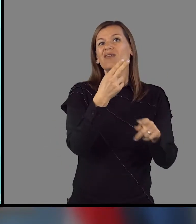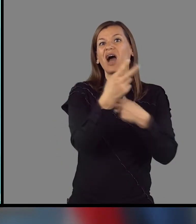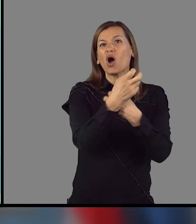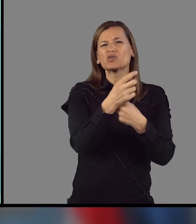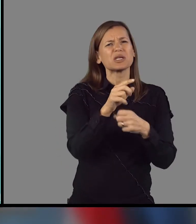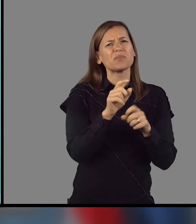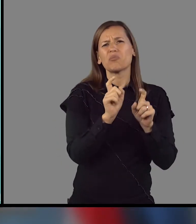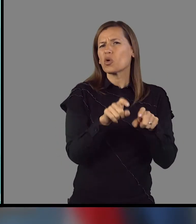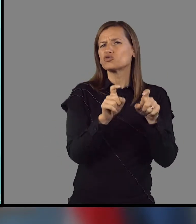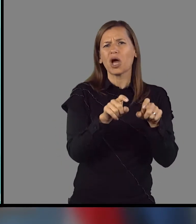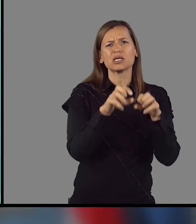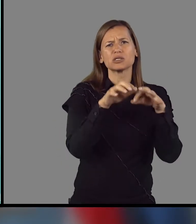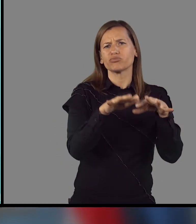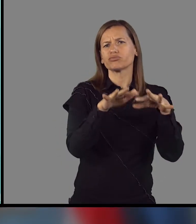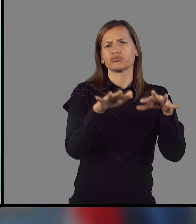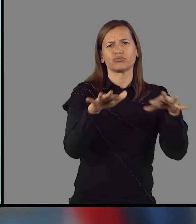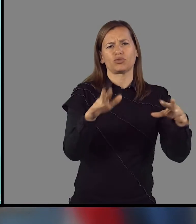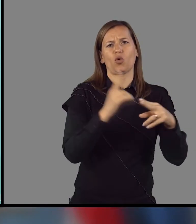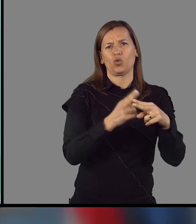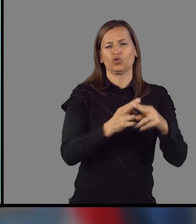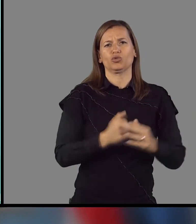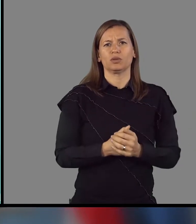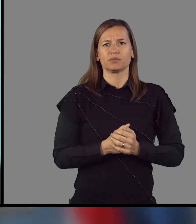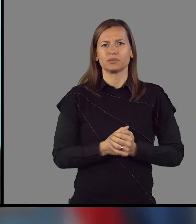le počasen porast okužb.